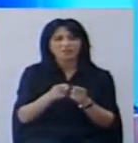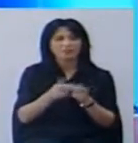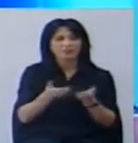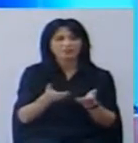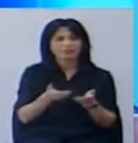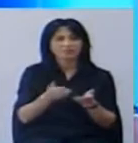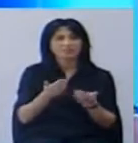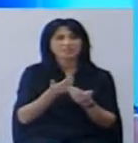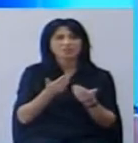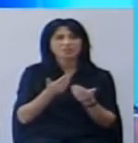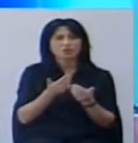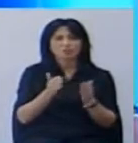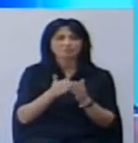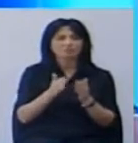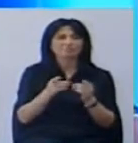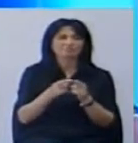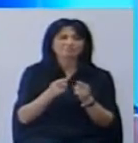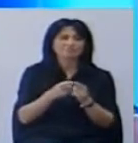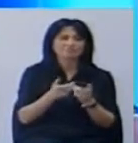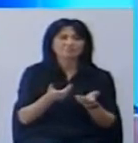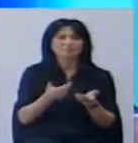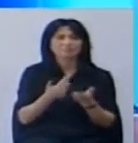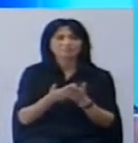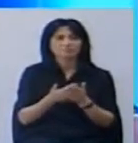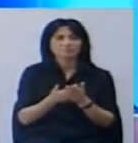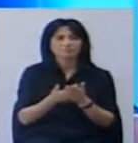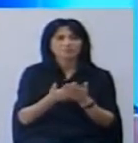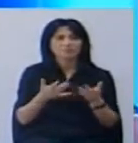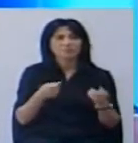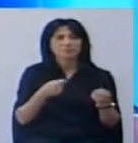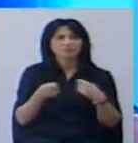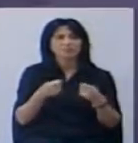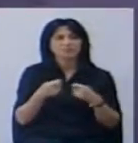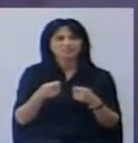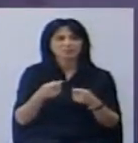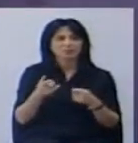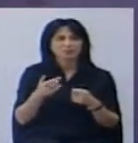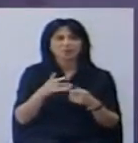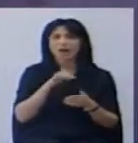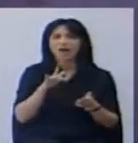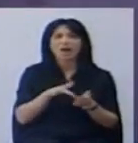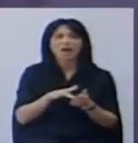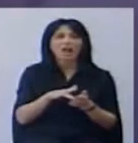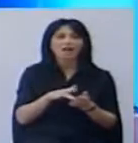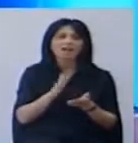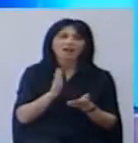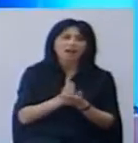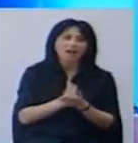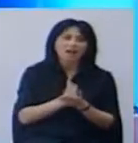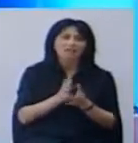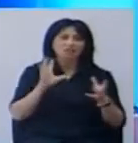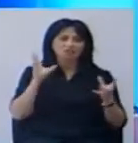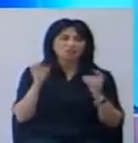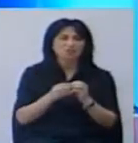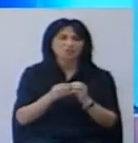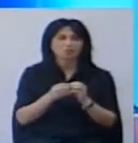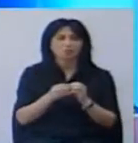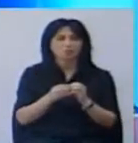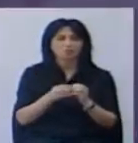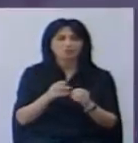გაქირავებით, საცხოვრებელის გაქირავებით ან სხვა ბიზნესები. ანუ ქალაქზე აისახა თუ არა, მოკლედ რომ შევაჯამოთ ეს